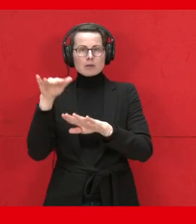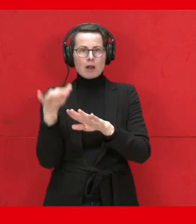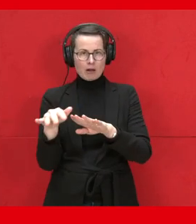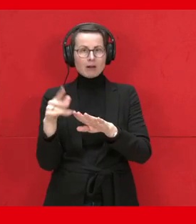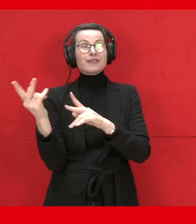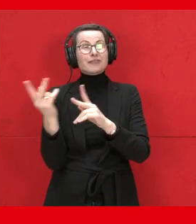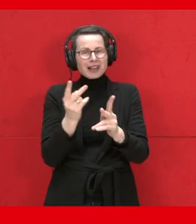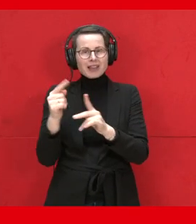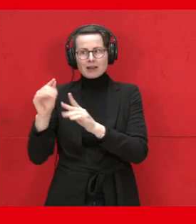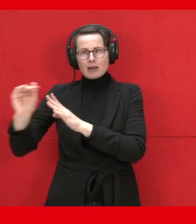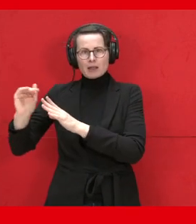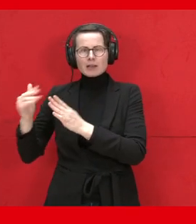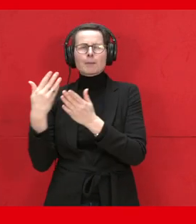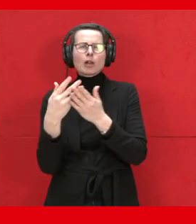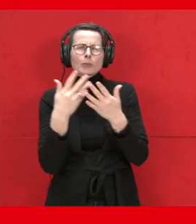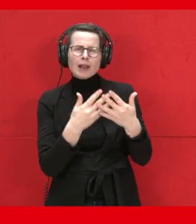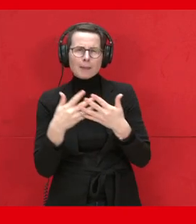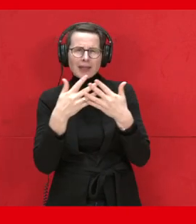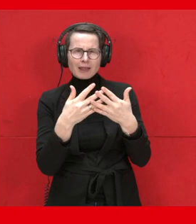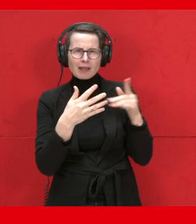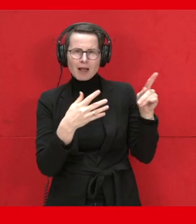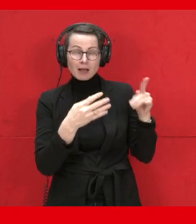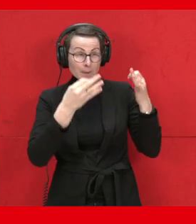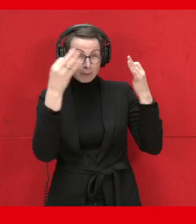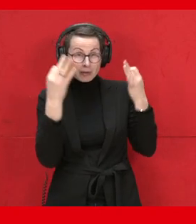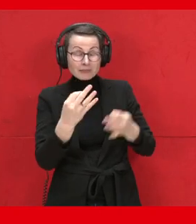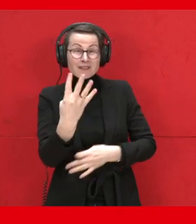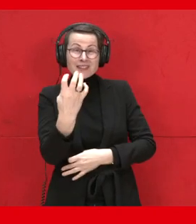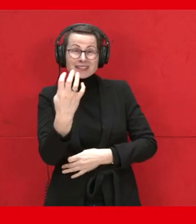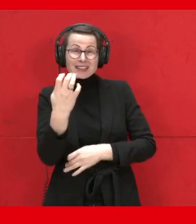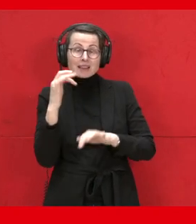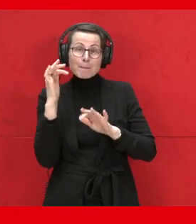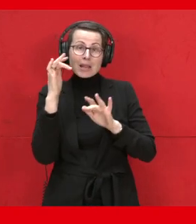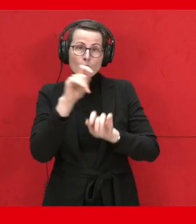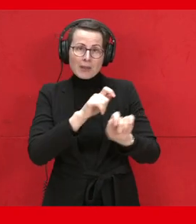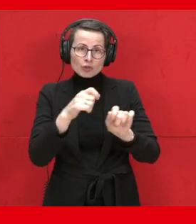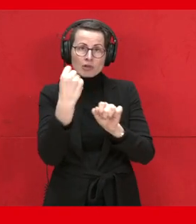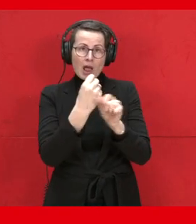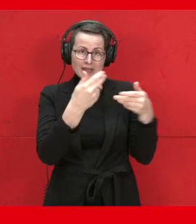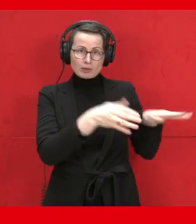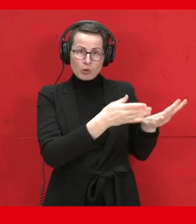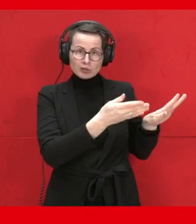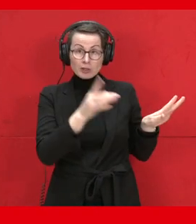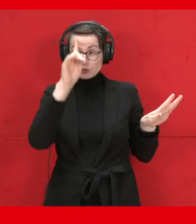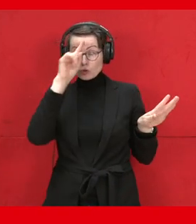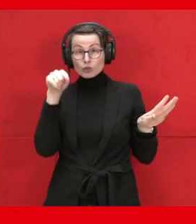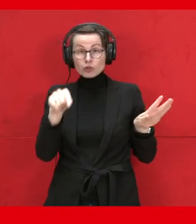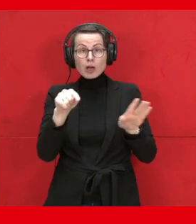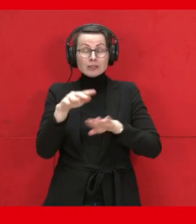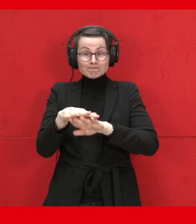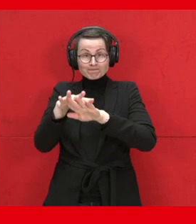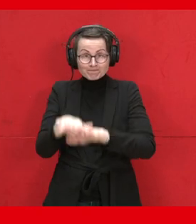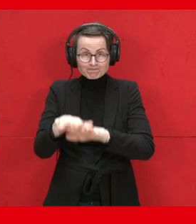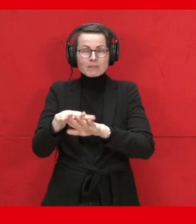anguckt, wie das in den USA ist, dass da 40 Millionen Menschen ihren Job verloren haben und wie es bei uns gelaufen ist mit Kurzarbeit,